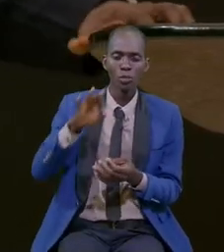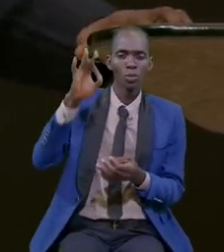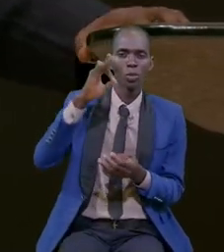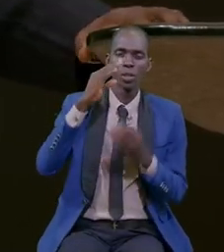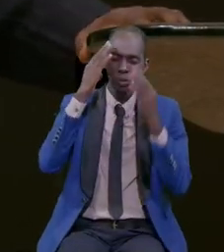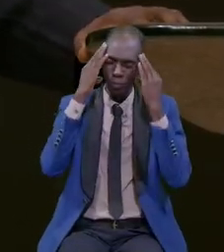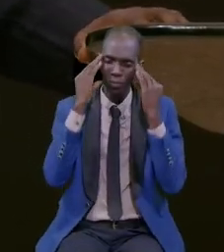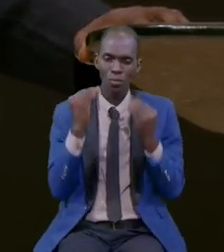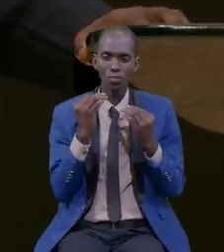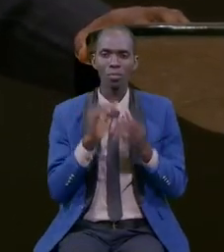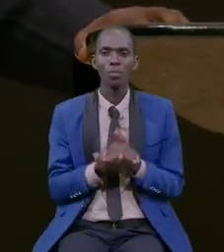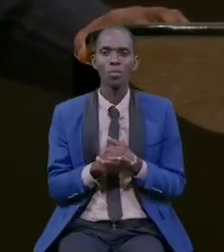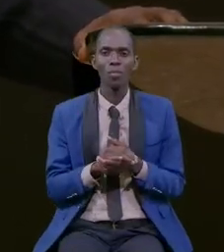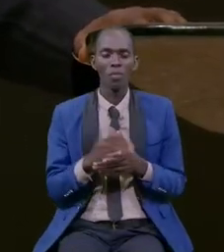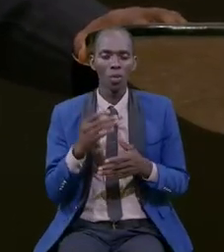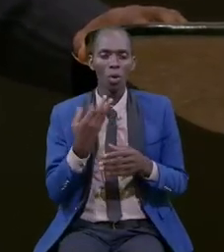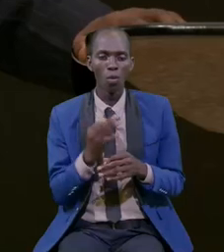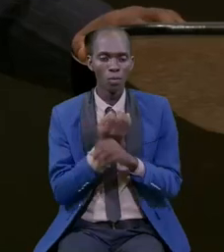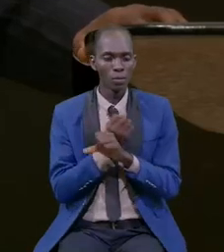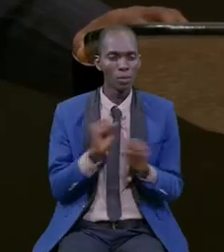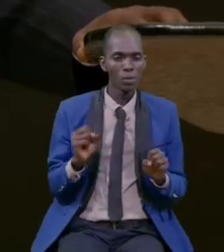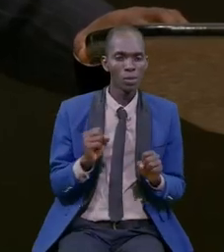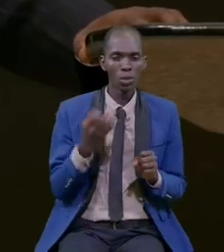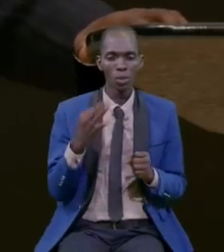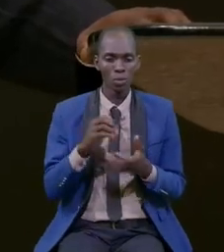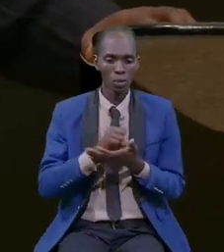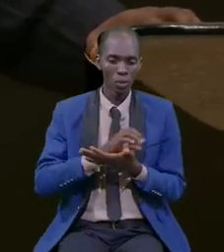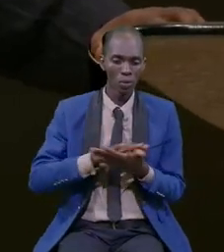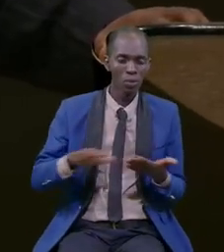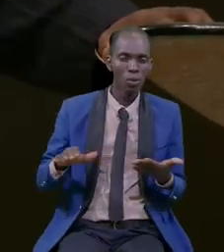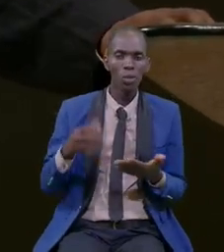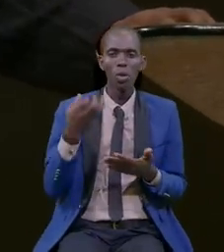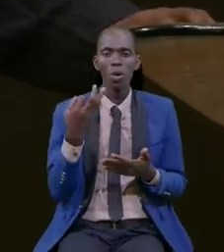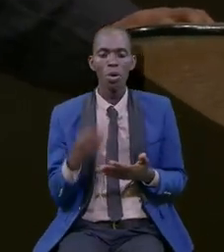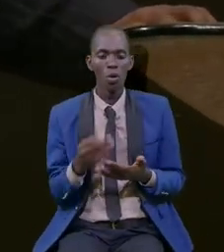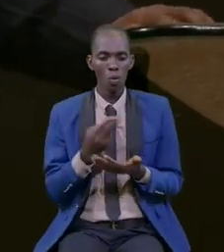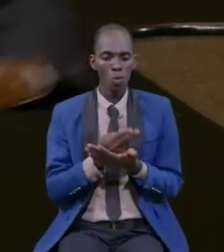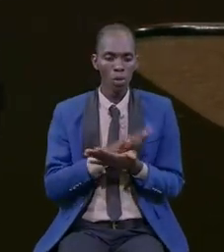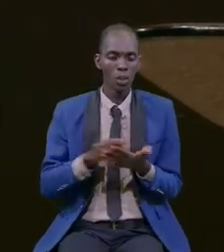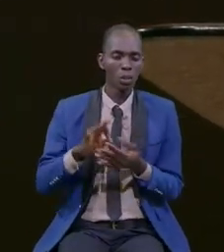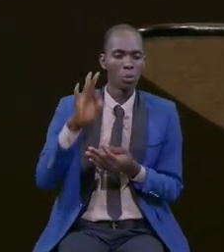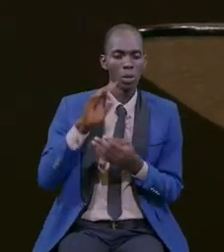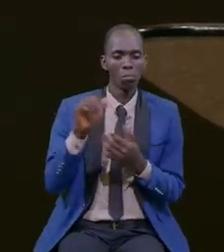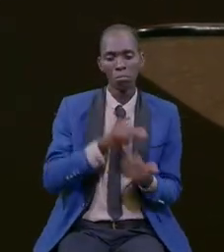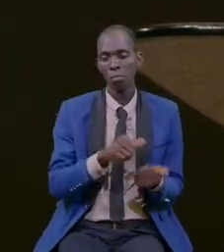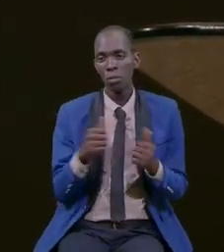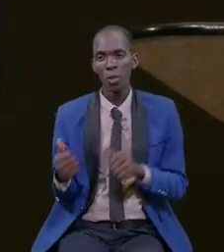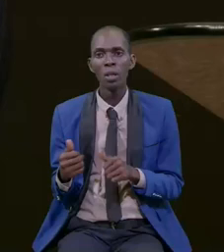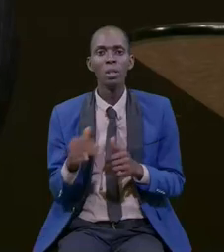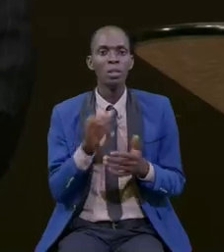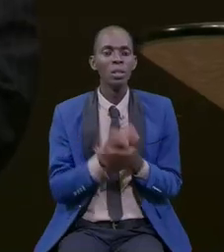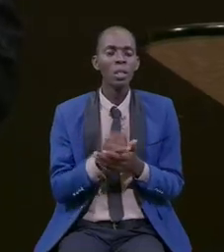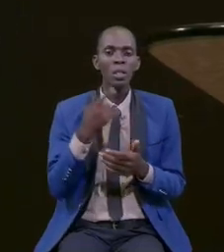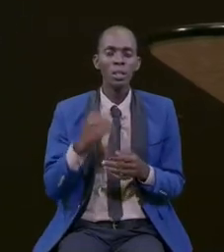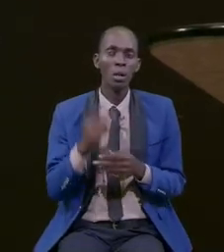le plein salut la sanctification et le baptême dans le Saint-Esprit dans l'Ancien Testament que le prophètes